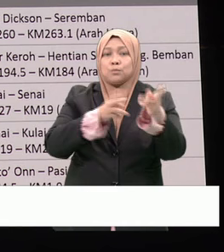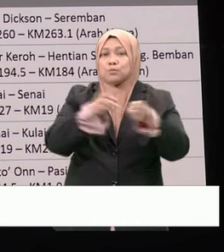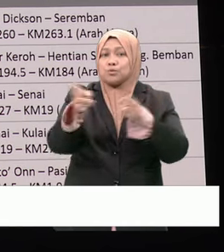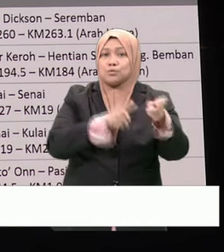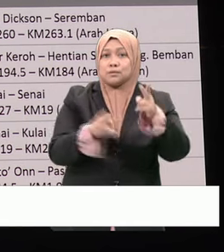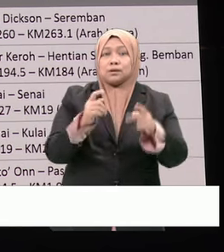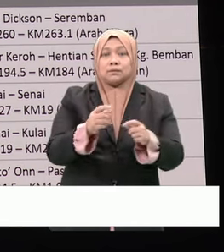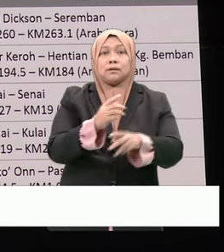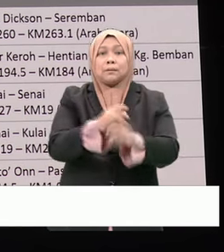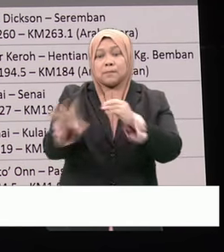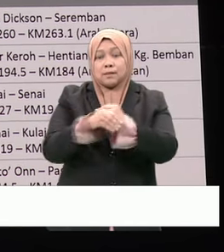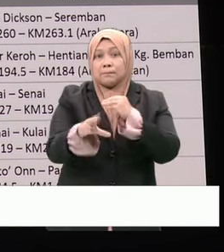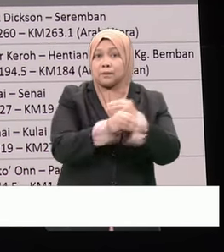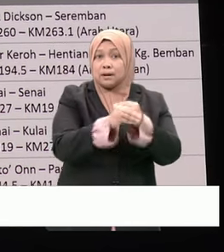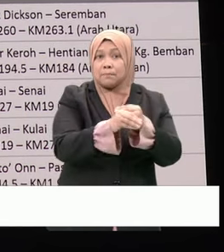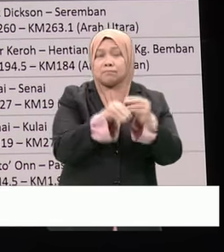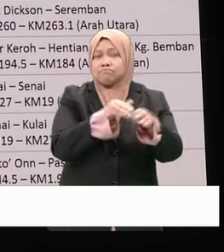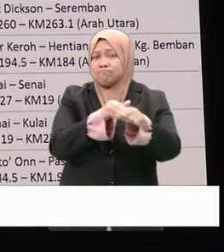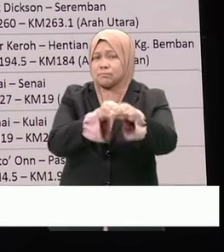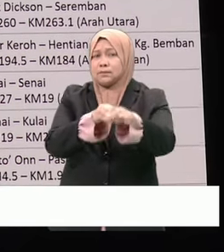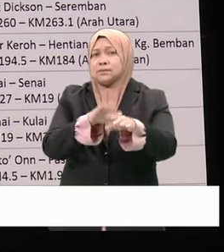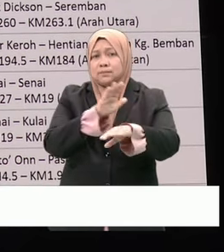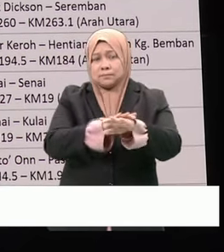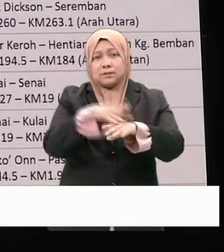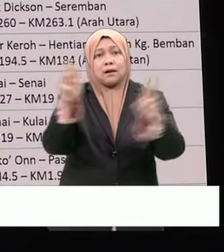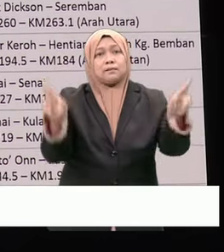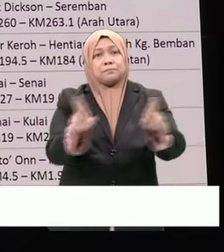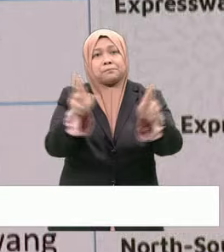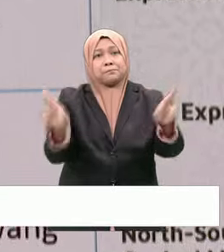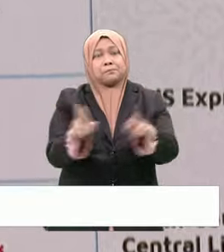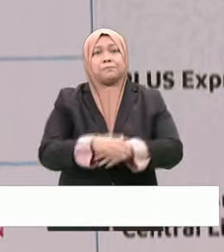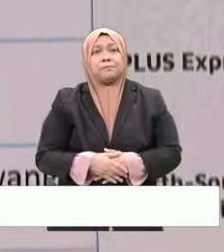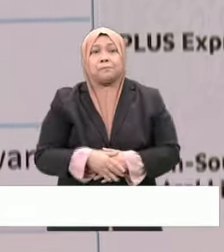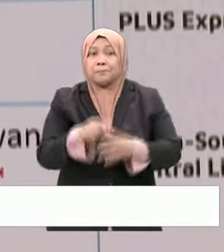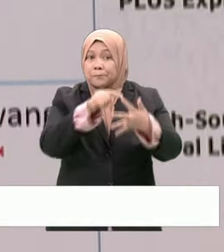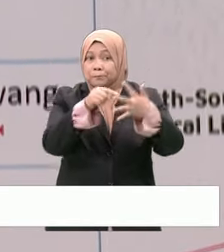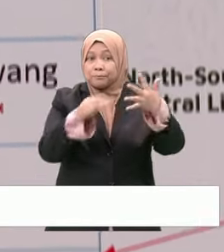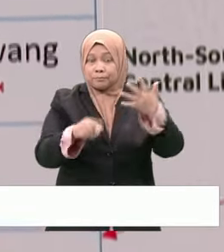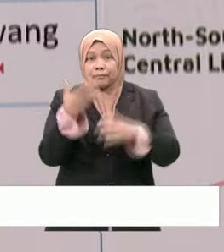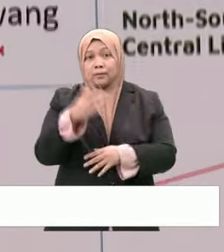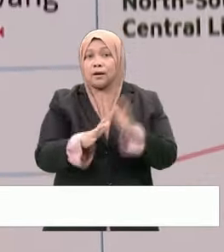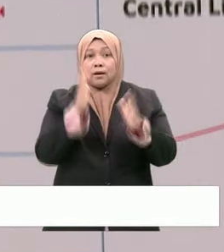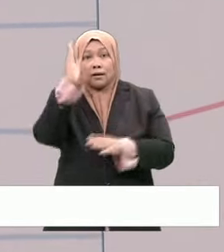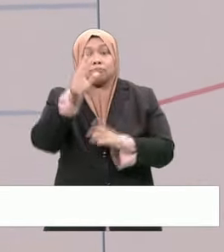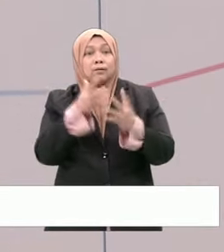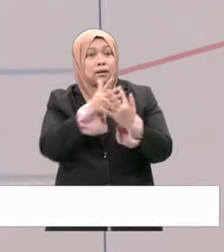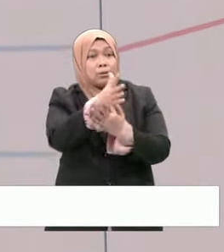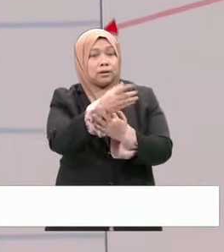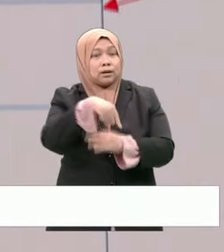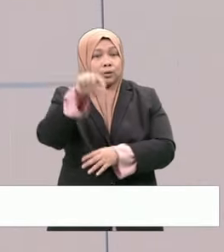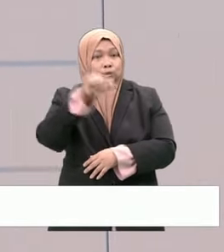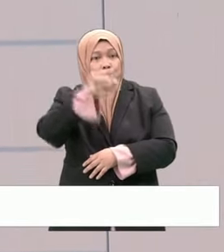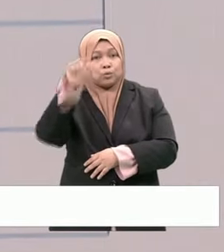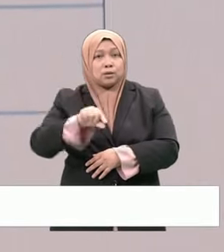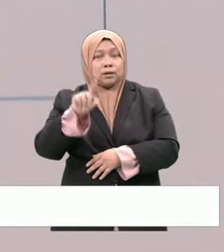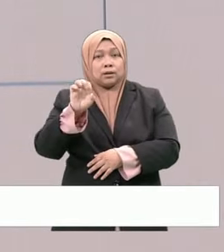pertabahan trafik Sempena musim perayaan di Persada plus pada Rabu antara lokasi Smart l tersebut ialah laluan dari gua Tempurung ke